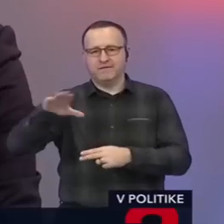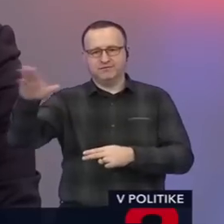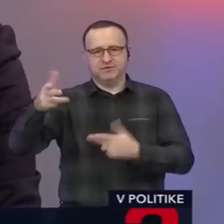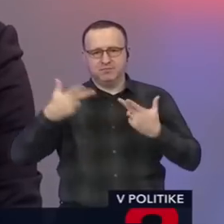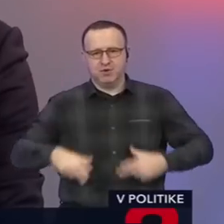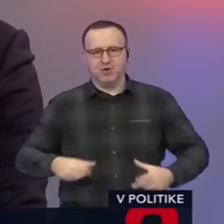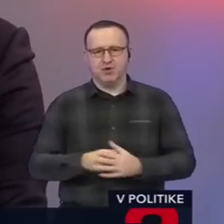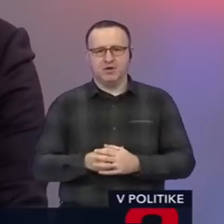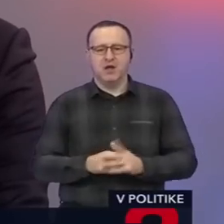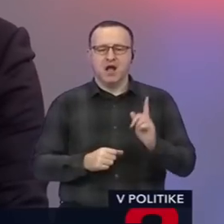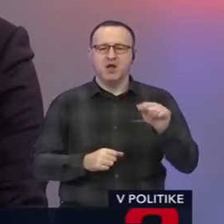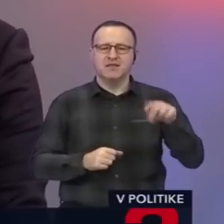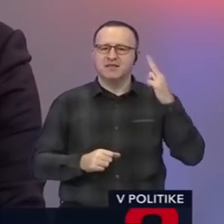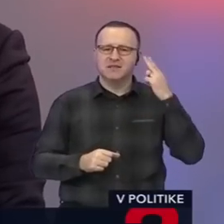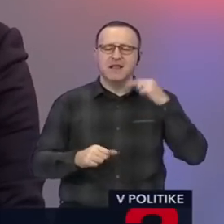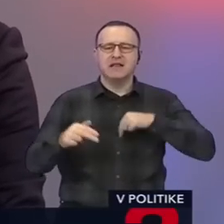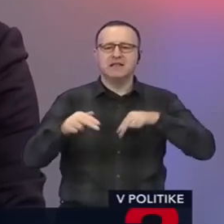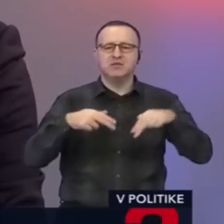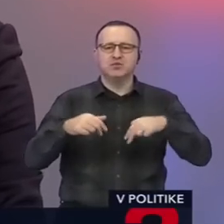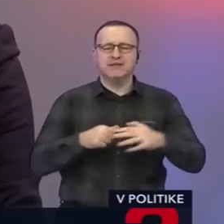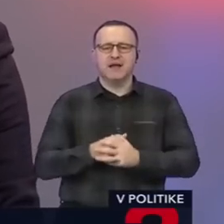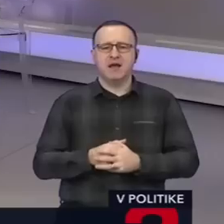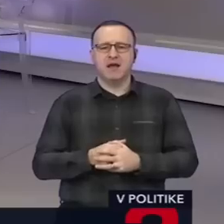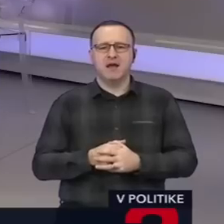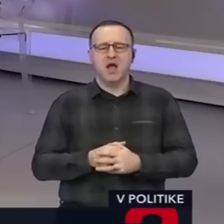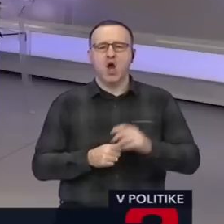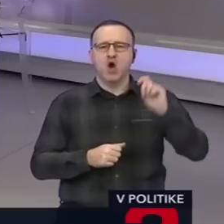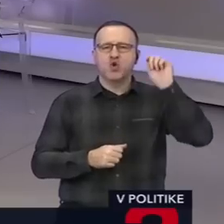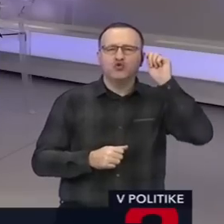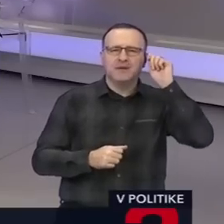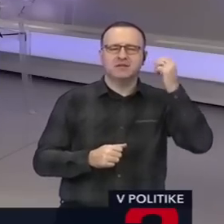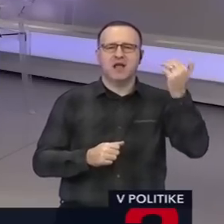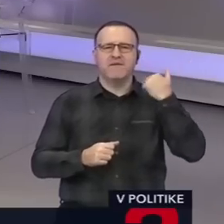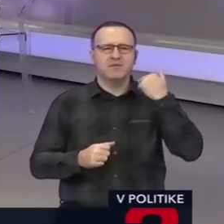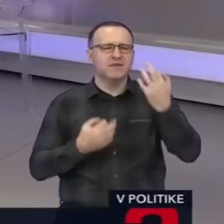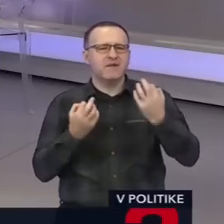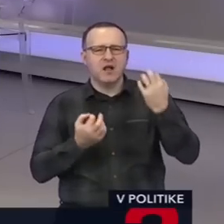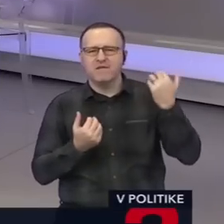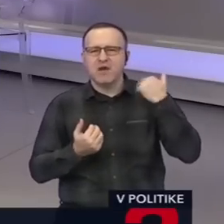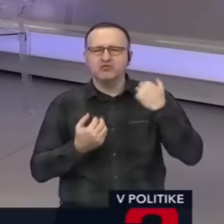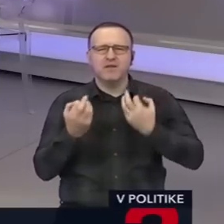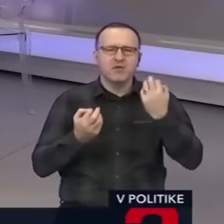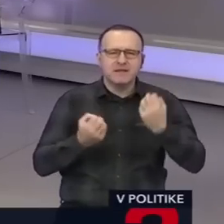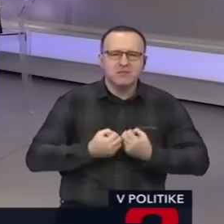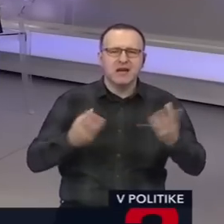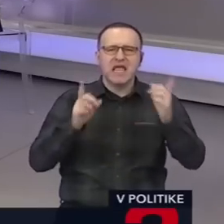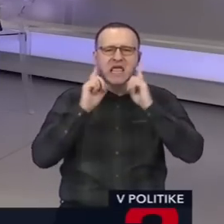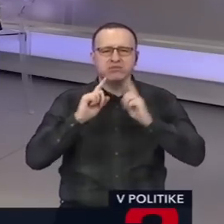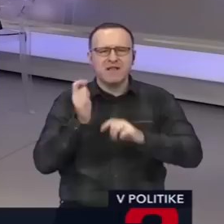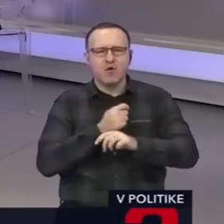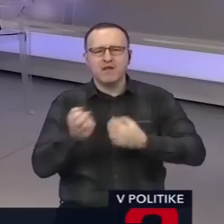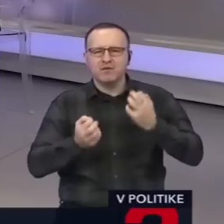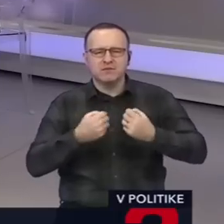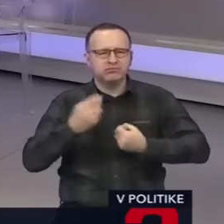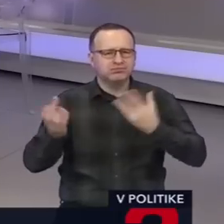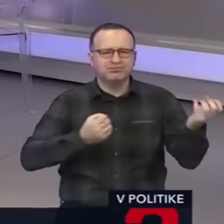respektíve tá debata a následné konšpirácie, dezinformačná scéna a hybridná vojna by neprišla aj po